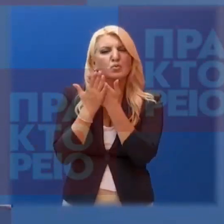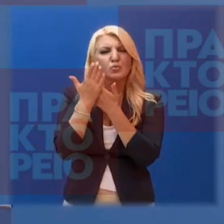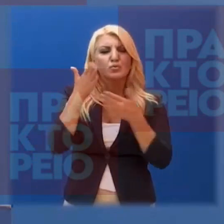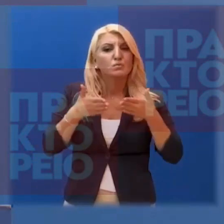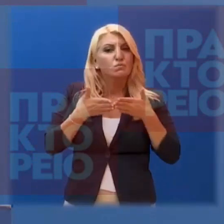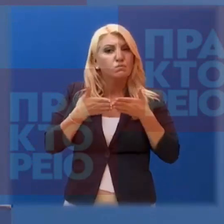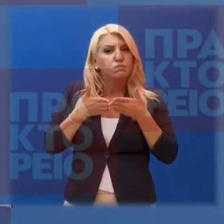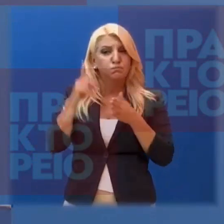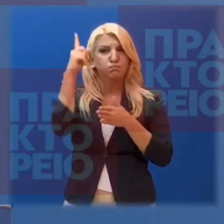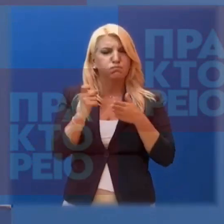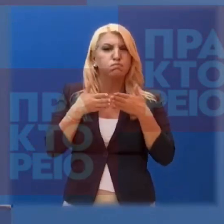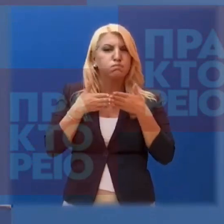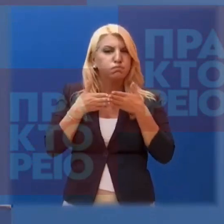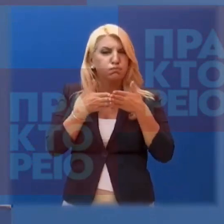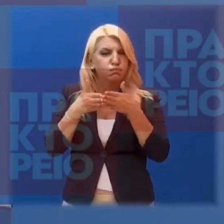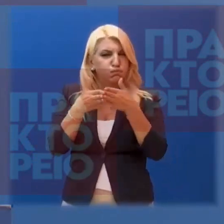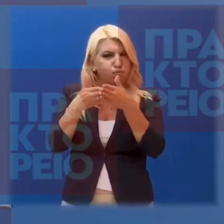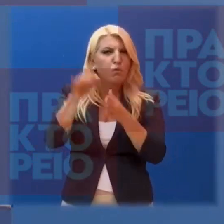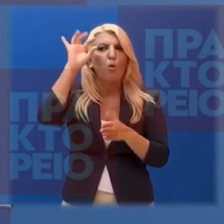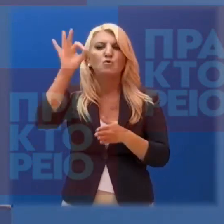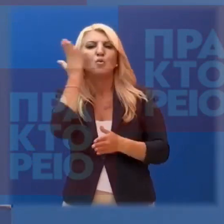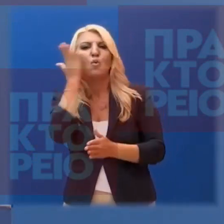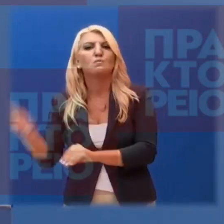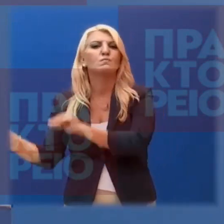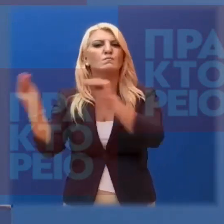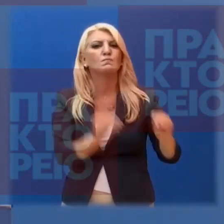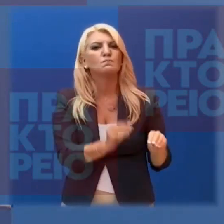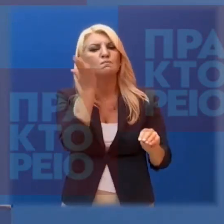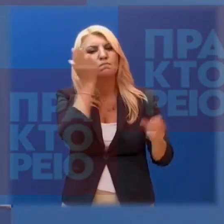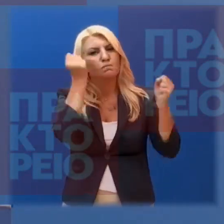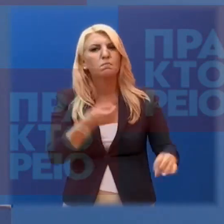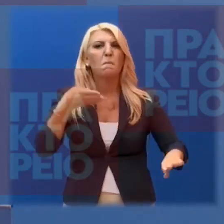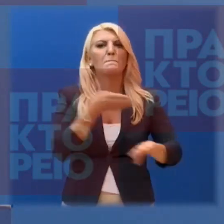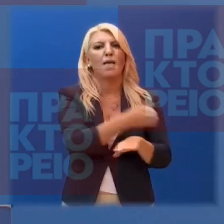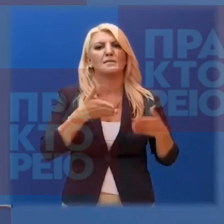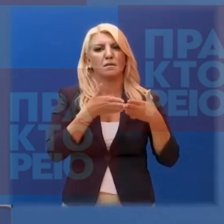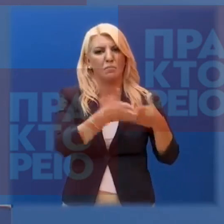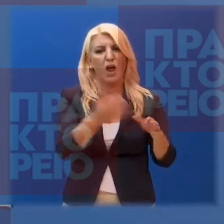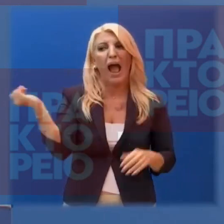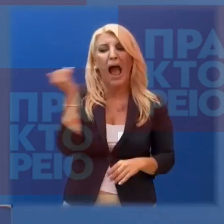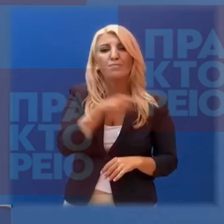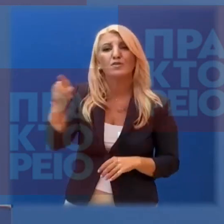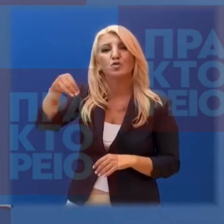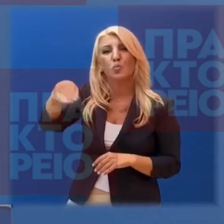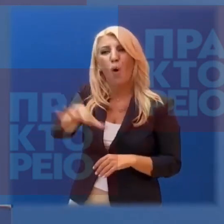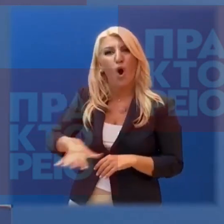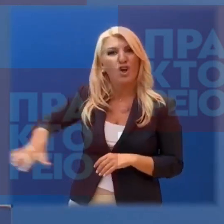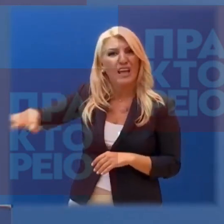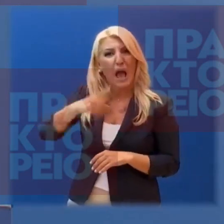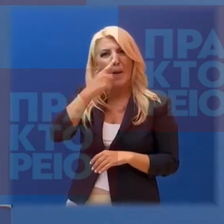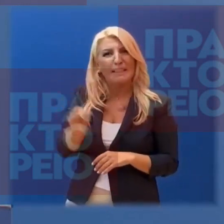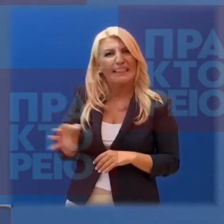να φιλοξενήσει οικογένειες και παράλληλα γίνονταν εργασίες στη Μόρια ώστε να μην υπάρξουν άστεγες οικογένειες το